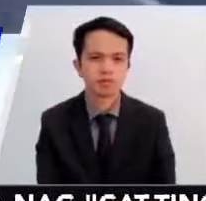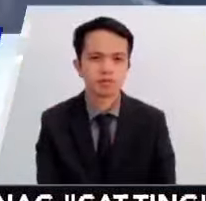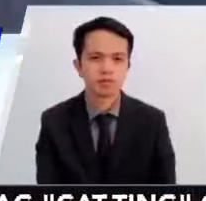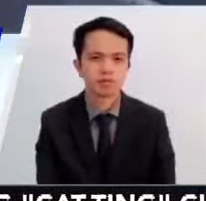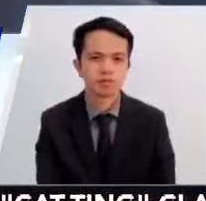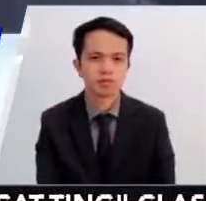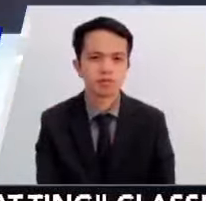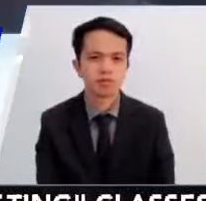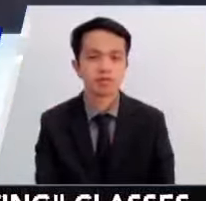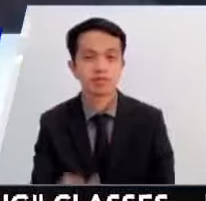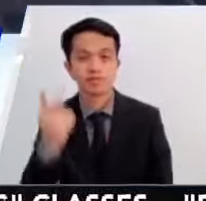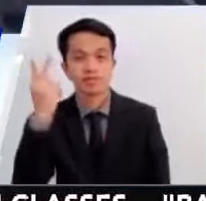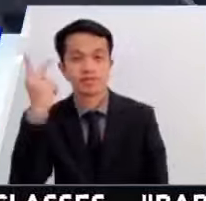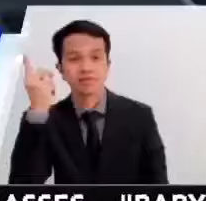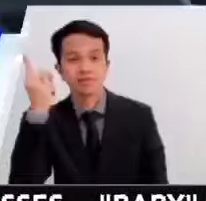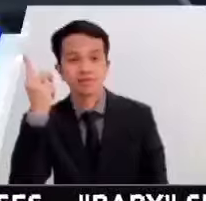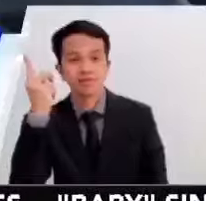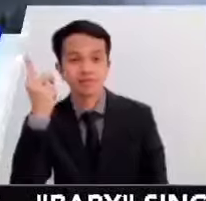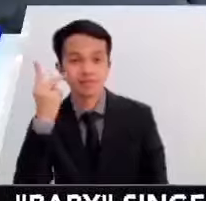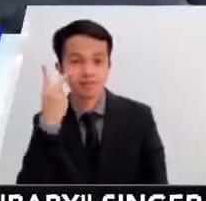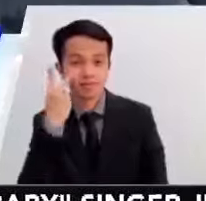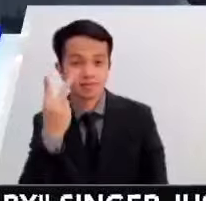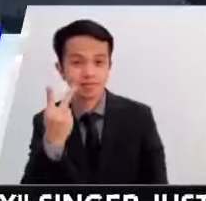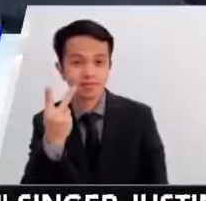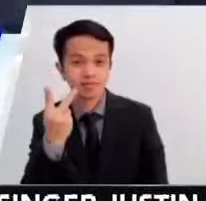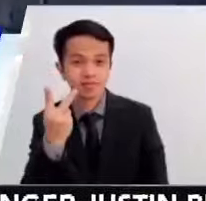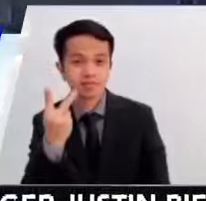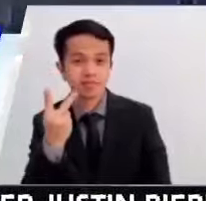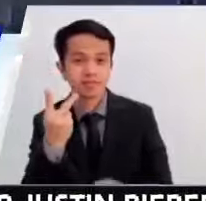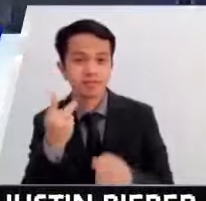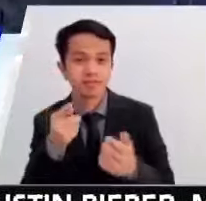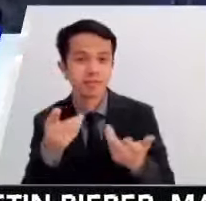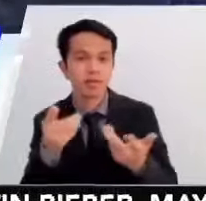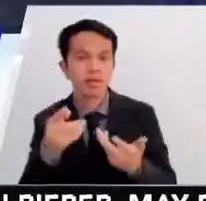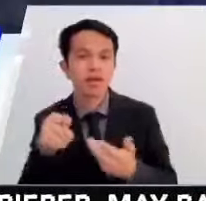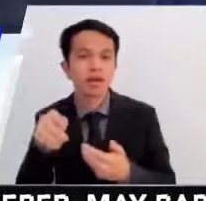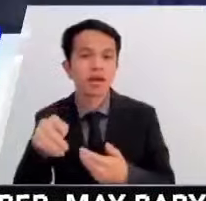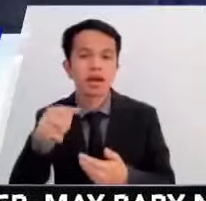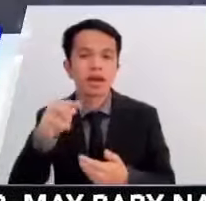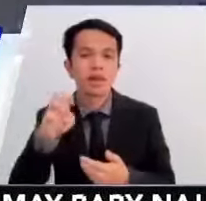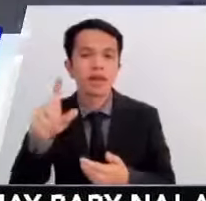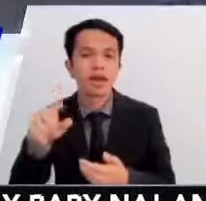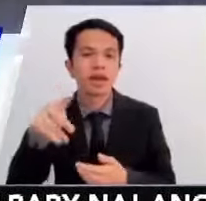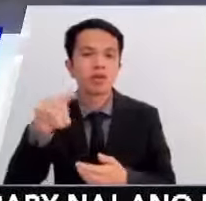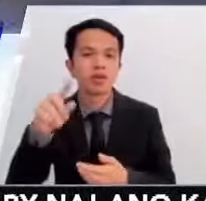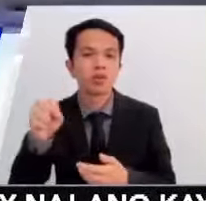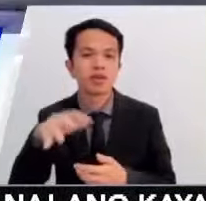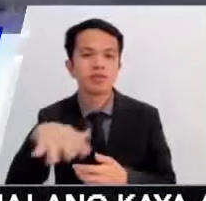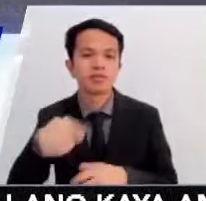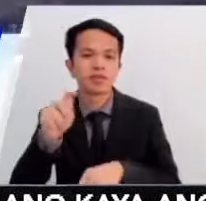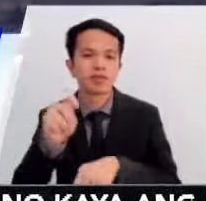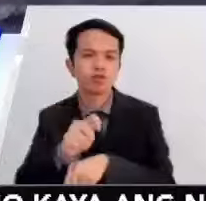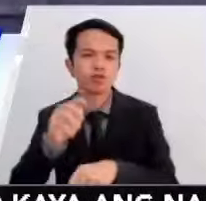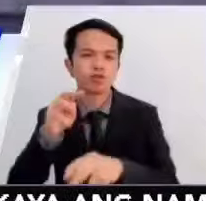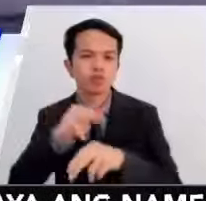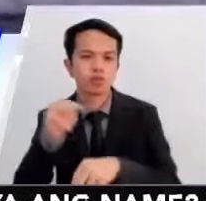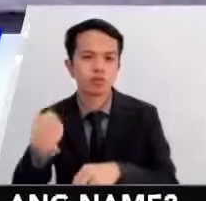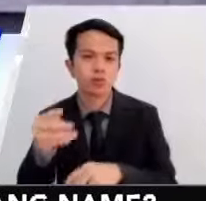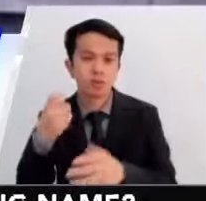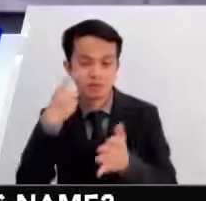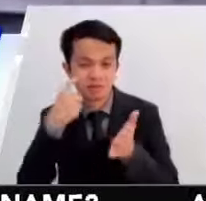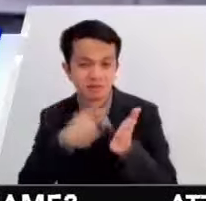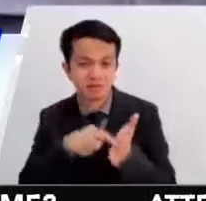Kuha ang CCTV videong ito sa panulukan ng Kapulong Street at Mel Lopez Boulevard sa Tondo, Maynila. Kita sa video ang mga